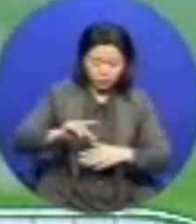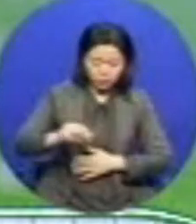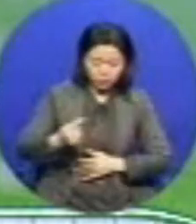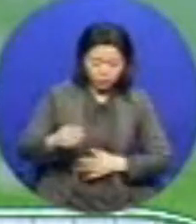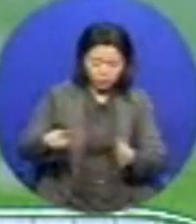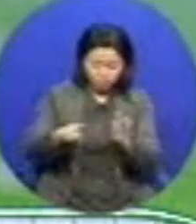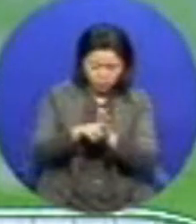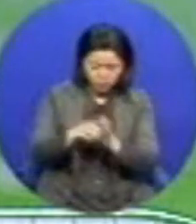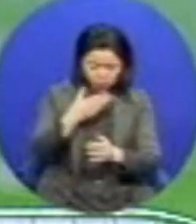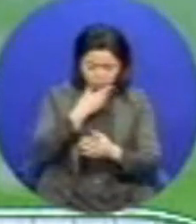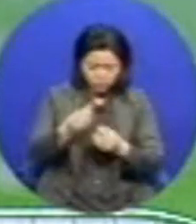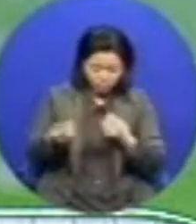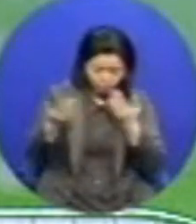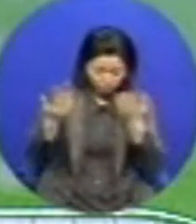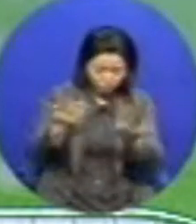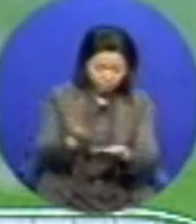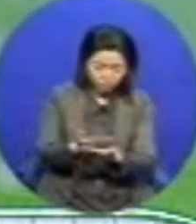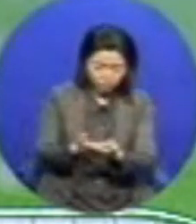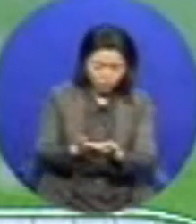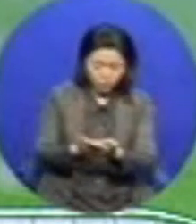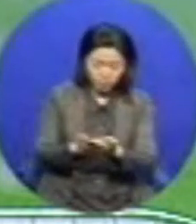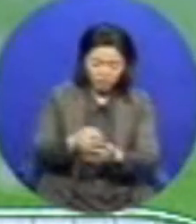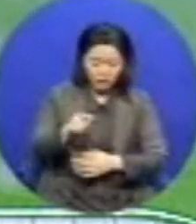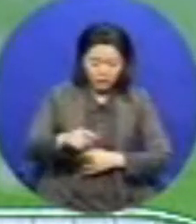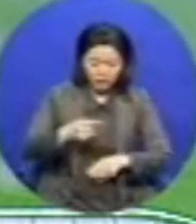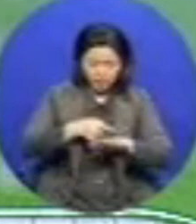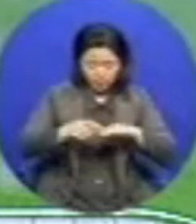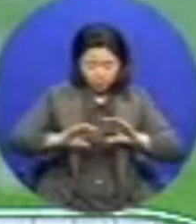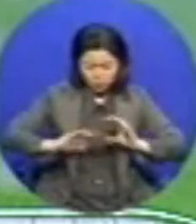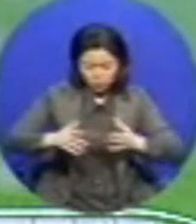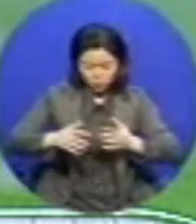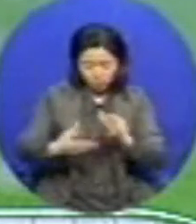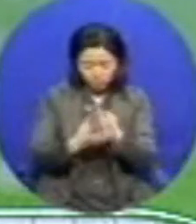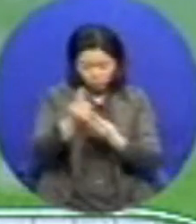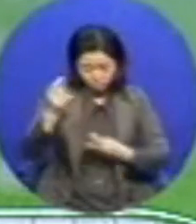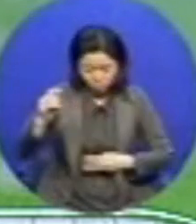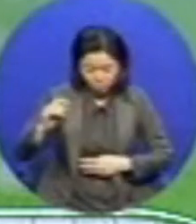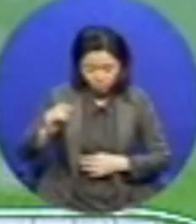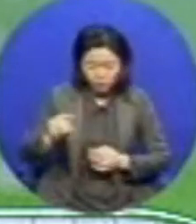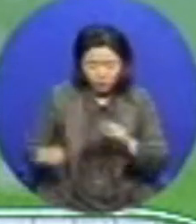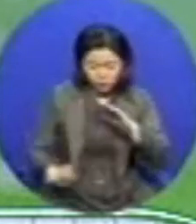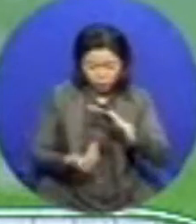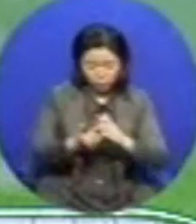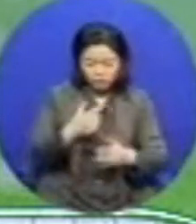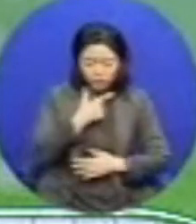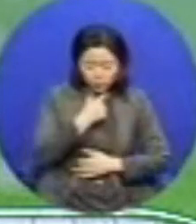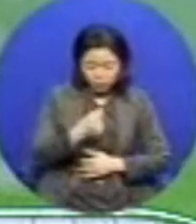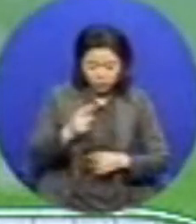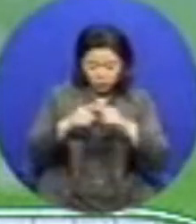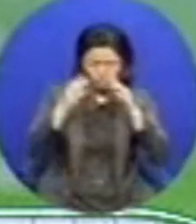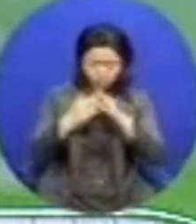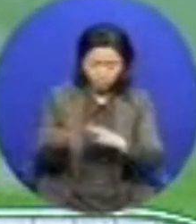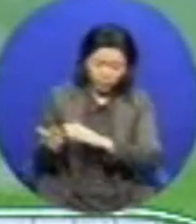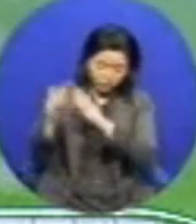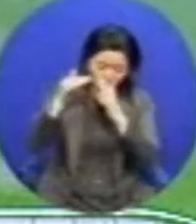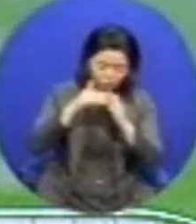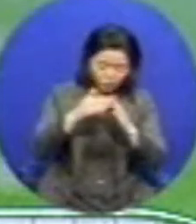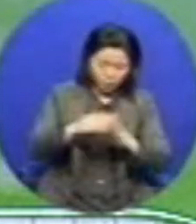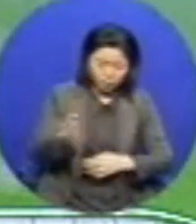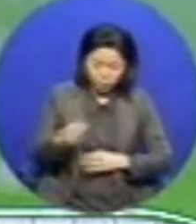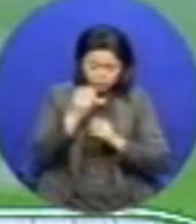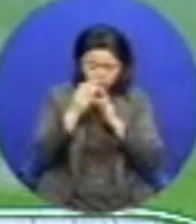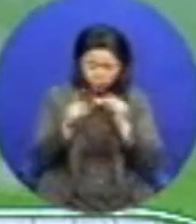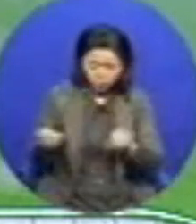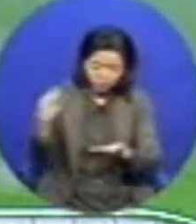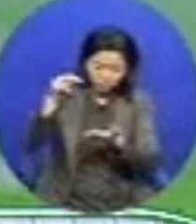믿음을 축복해 주소서 이 민족의 통해 기 이루어지길 원합니다 교회가 일어나고 성도들이 일어나면서